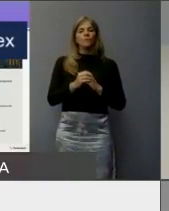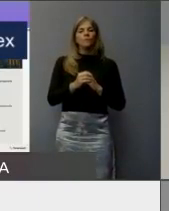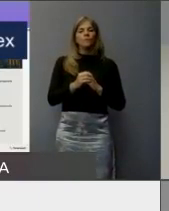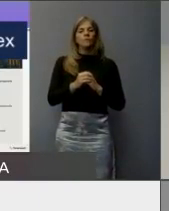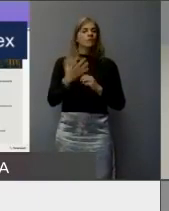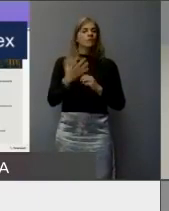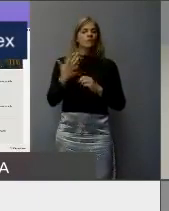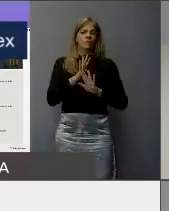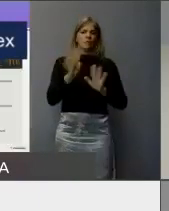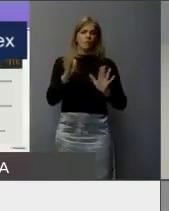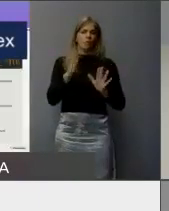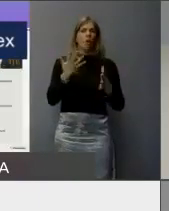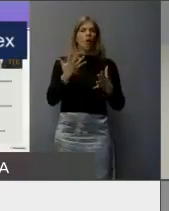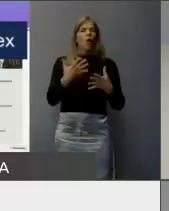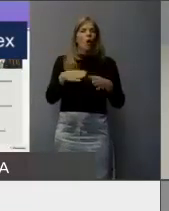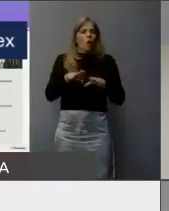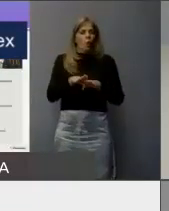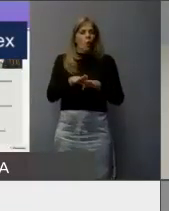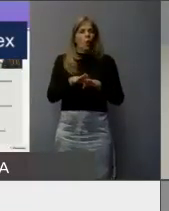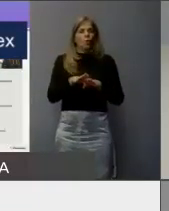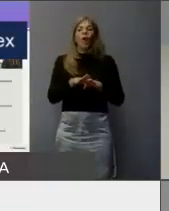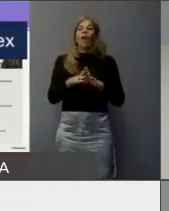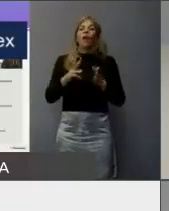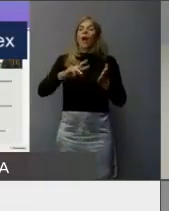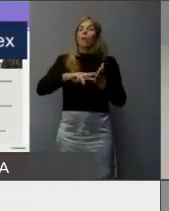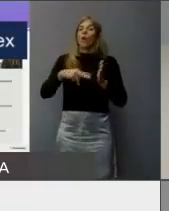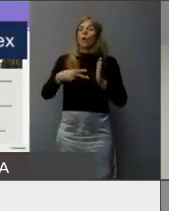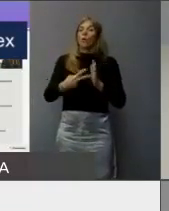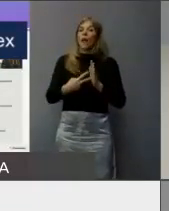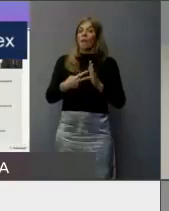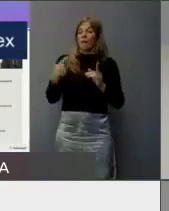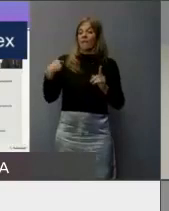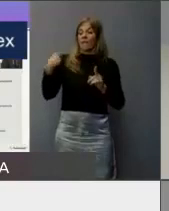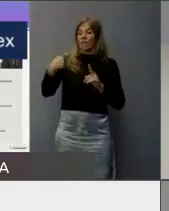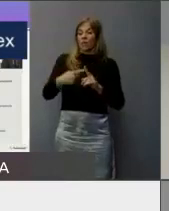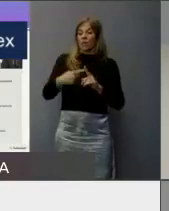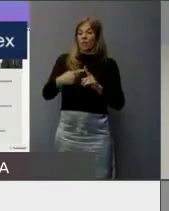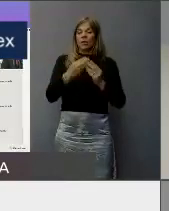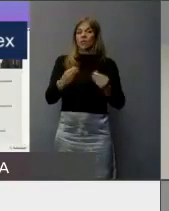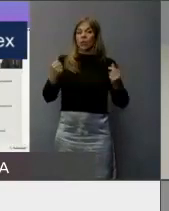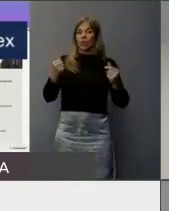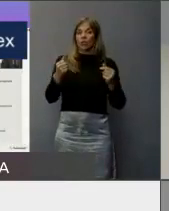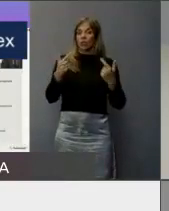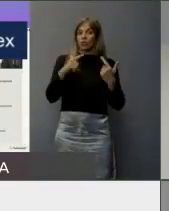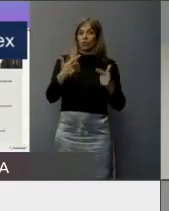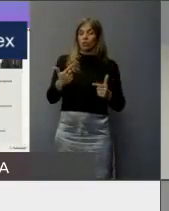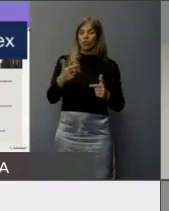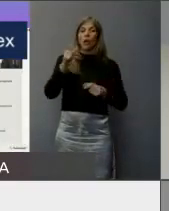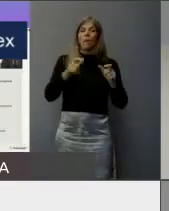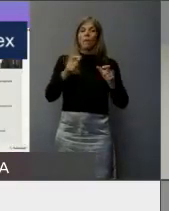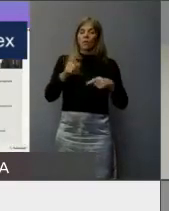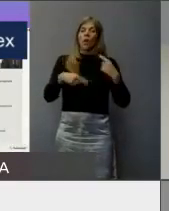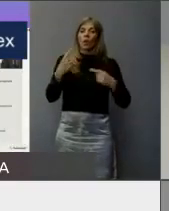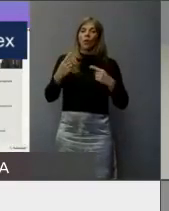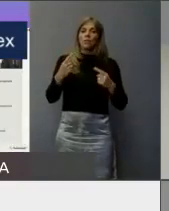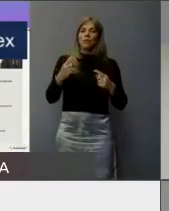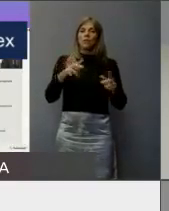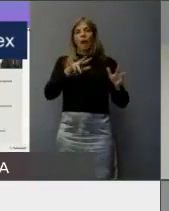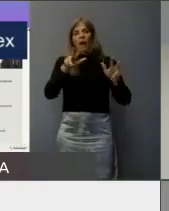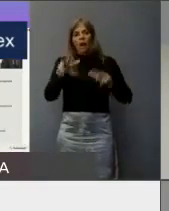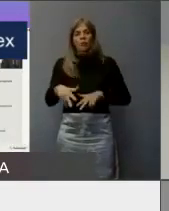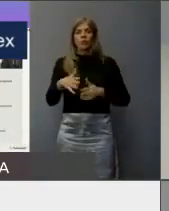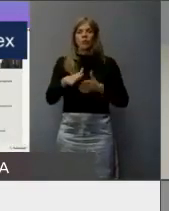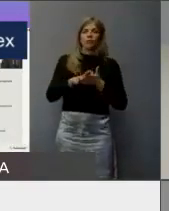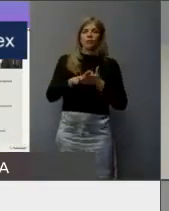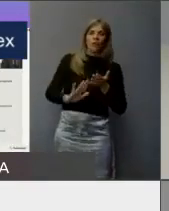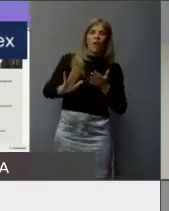semplicemente dicendo che il problema evidentemente purtroppo non è stato risolto le persone continuano a scivolare a cadere ea farsi male ed è evidente che